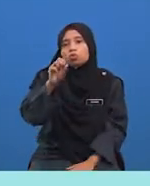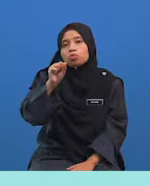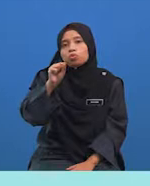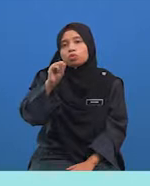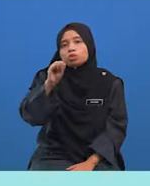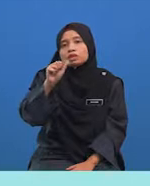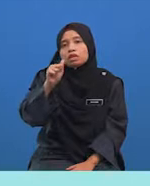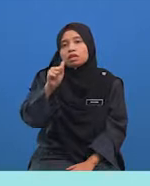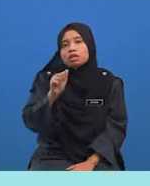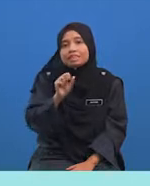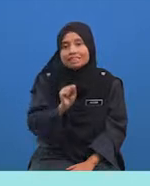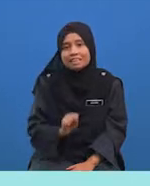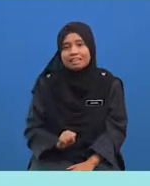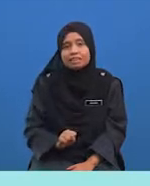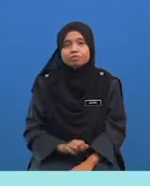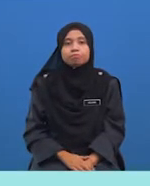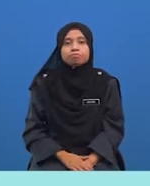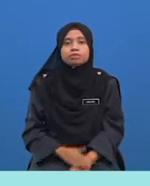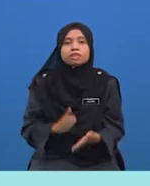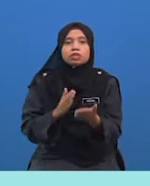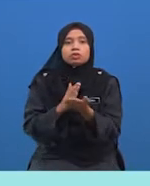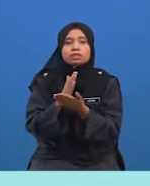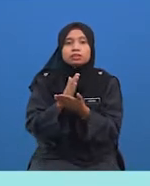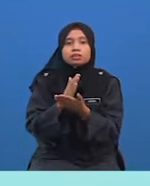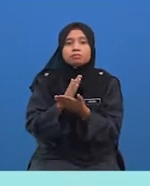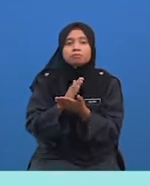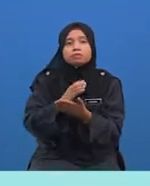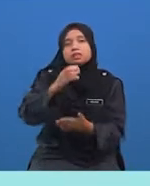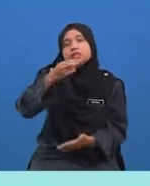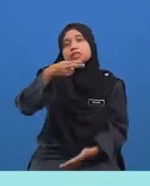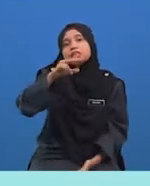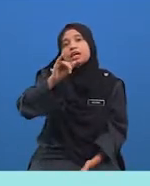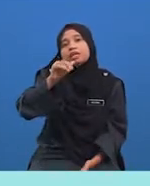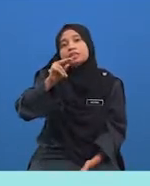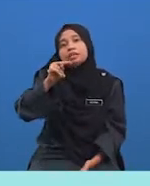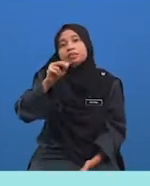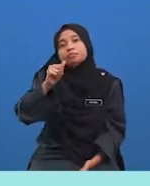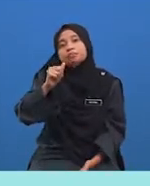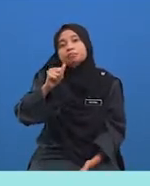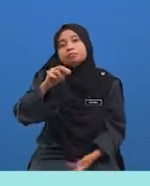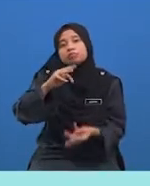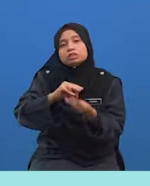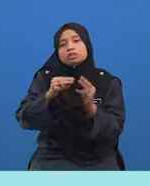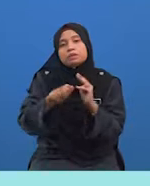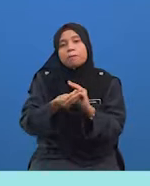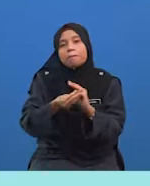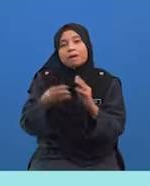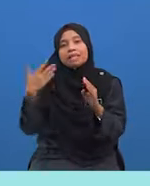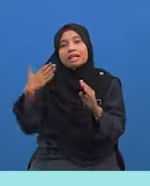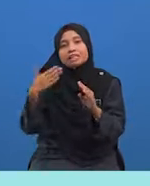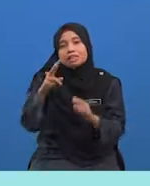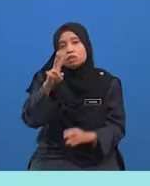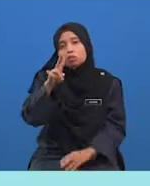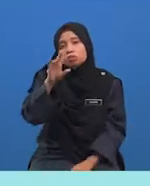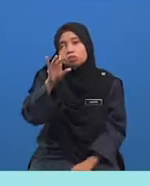Mongolia. Seterusnya ialah iklim China. Musim panas yang sederhana panas iaitu 28